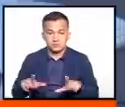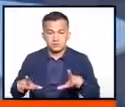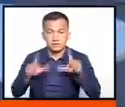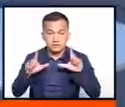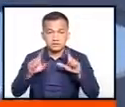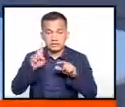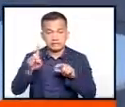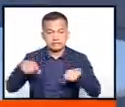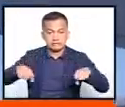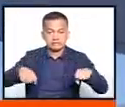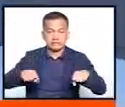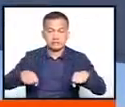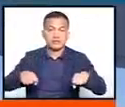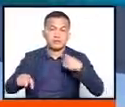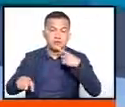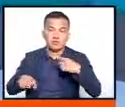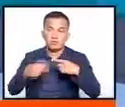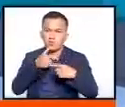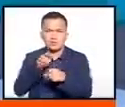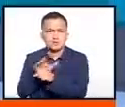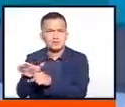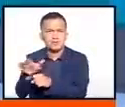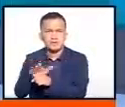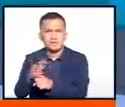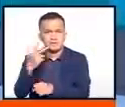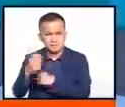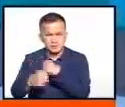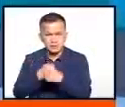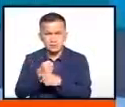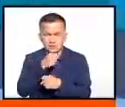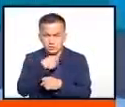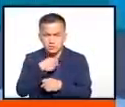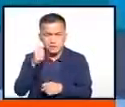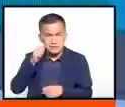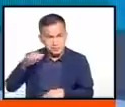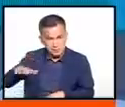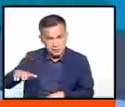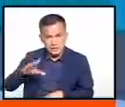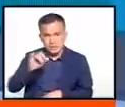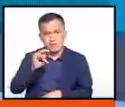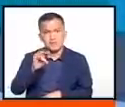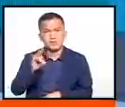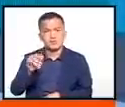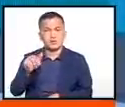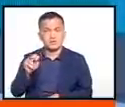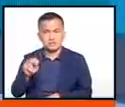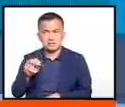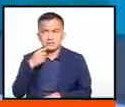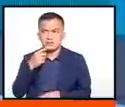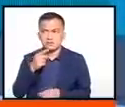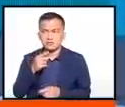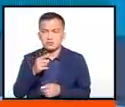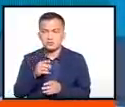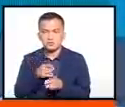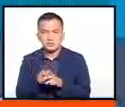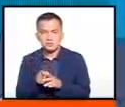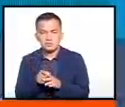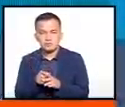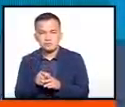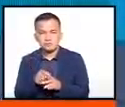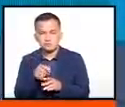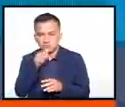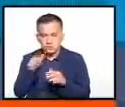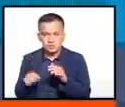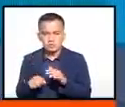Wanted ang isang tricycle driver na gumahasa sa tatlong taong gulang na batang babae sa Cabanatuan. Sumasalisi raw ang suspect